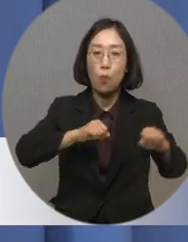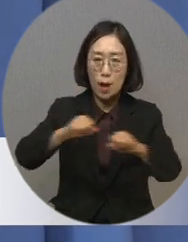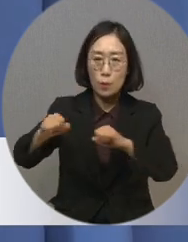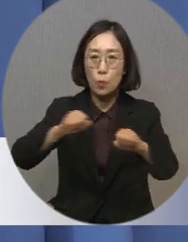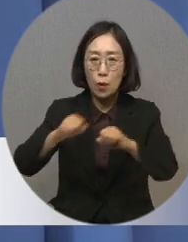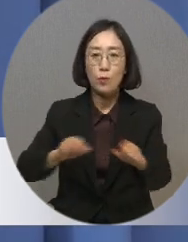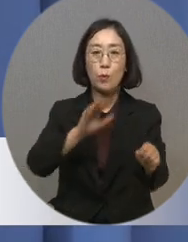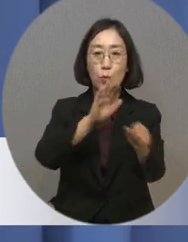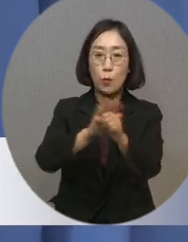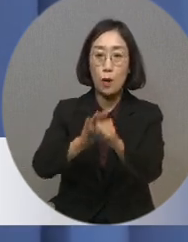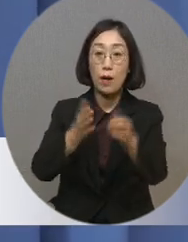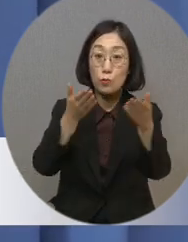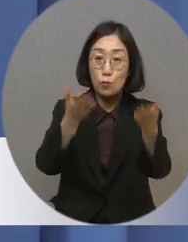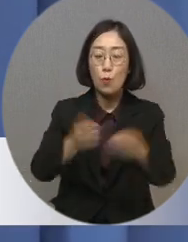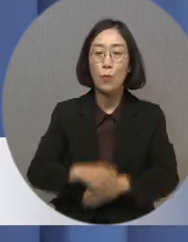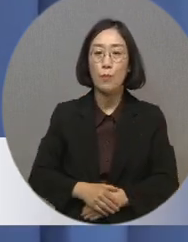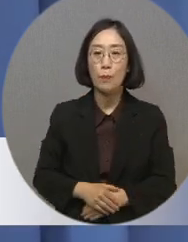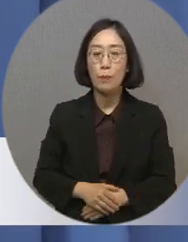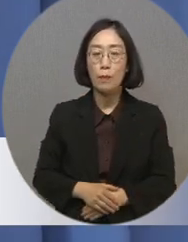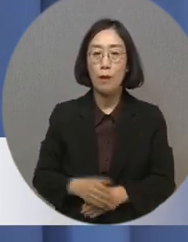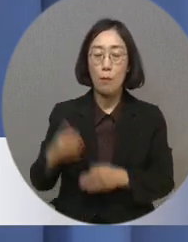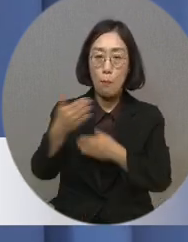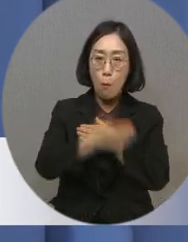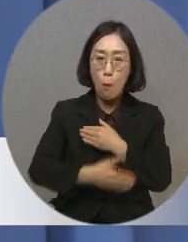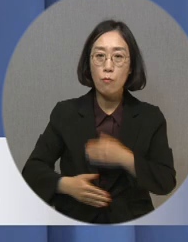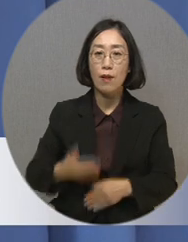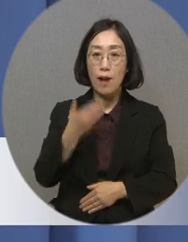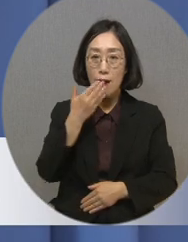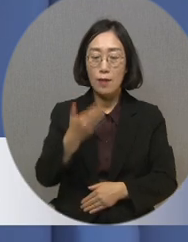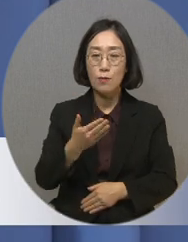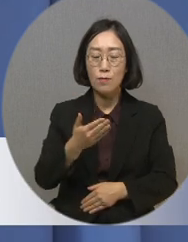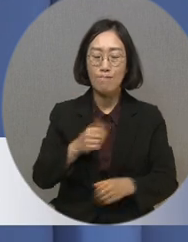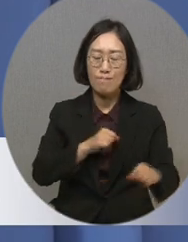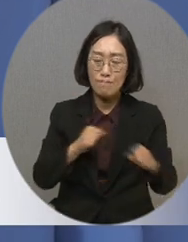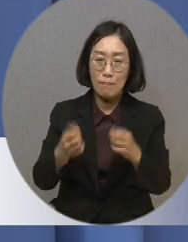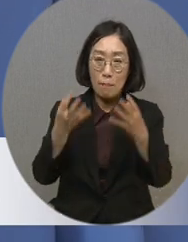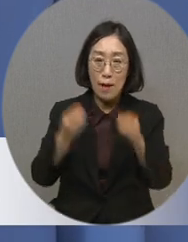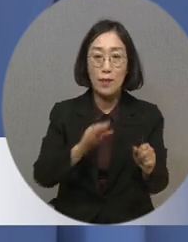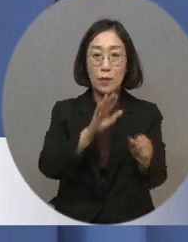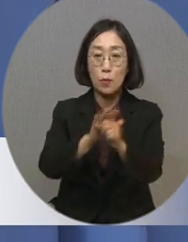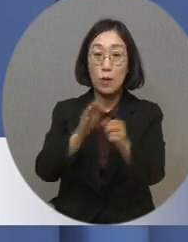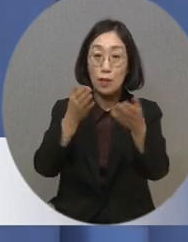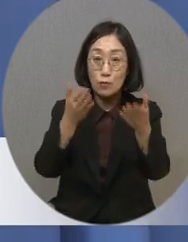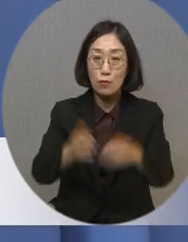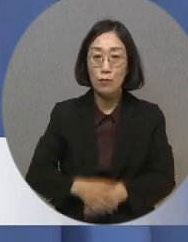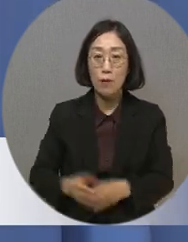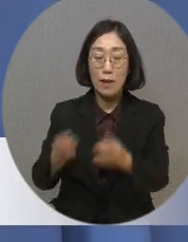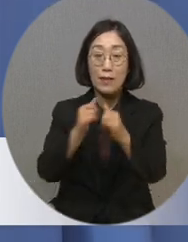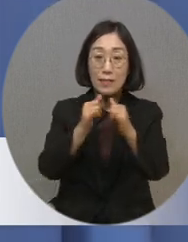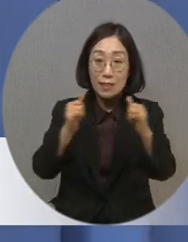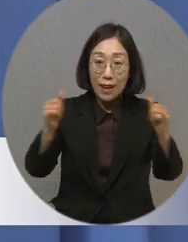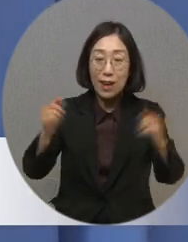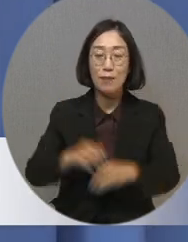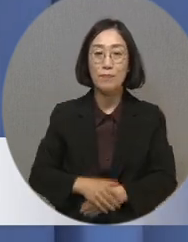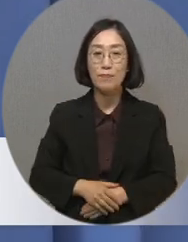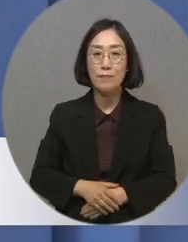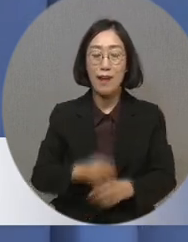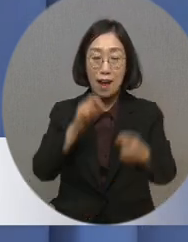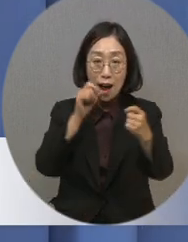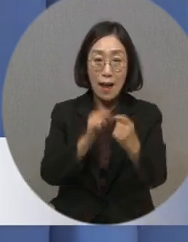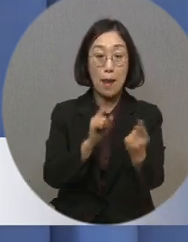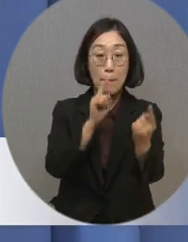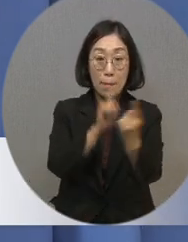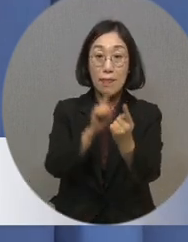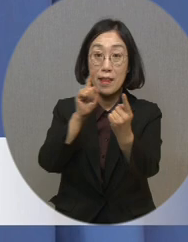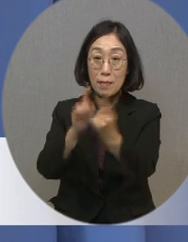활동하시도록 하고 그리고 몸을 가능한 한 많이 움직이시도록 하고 많은 사람들을 가까이